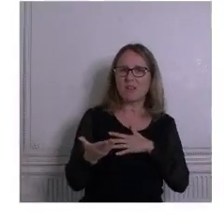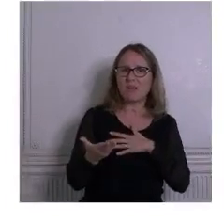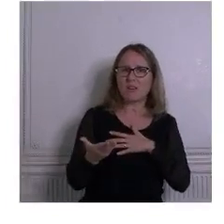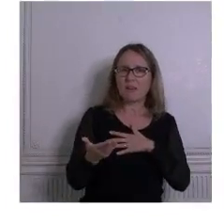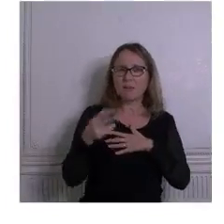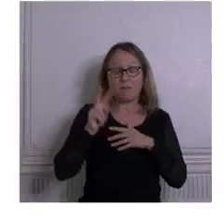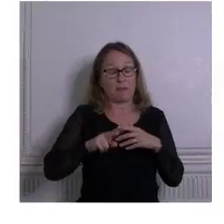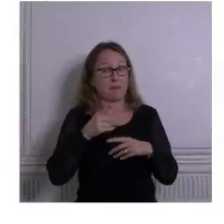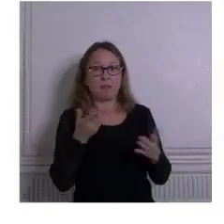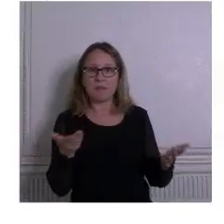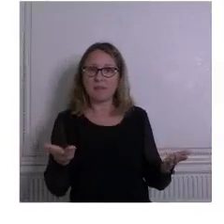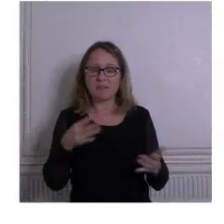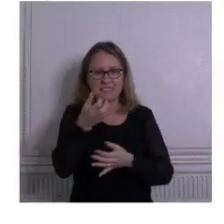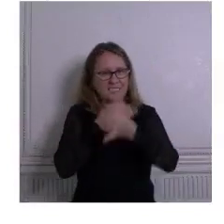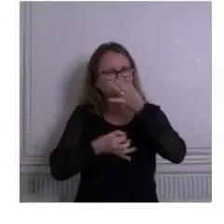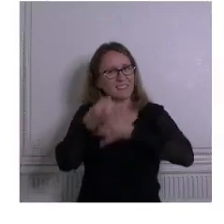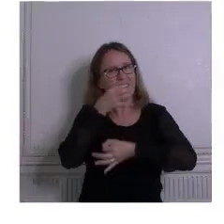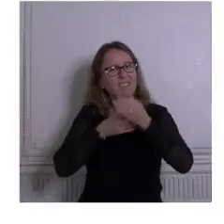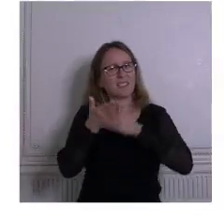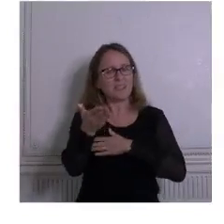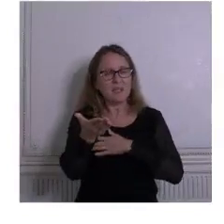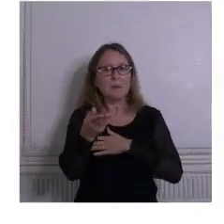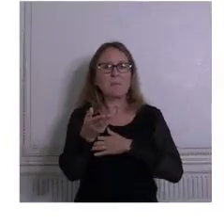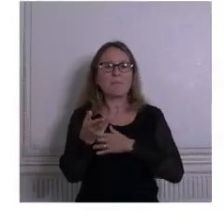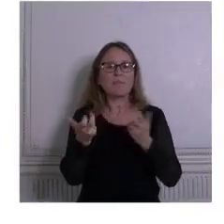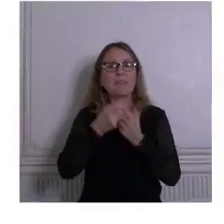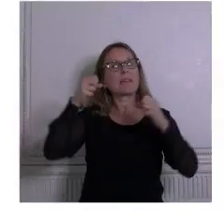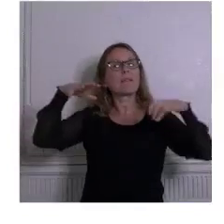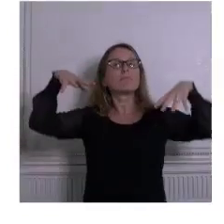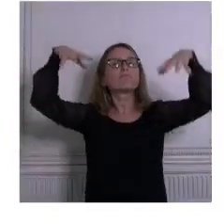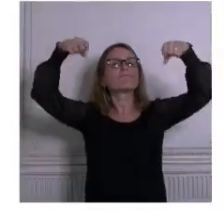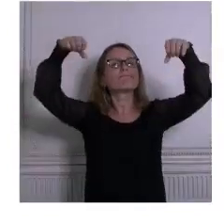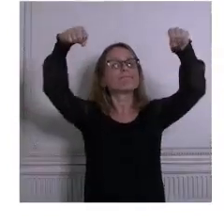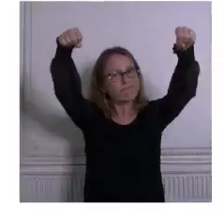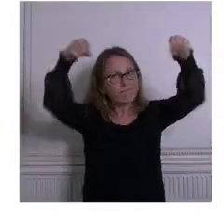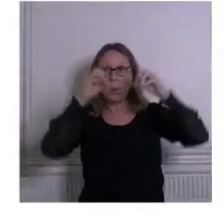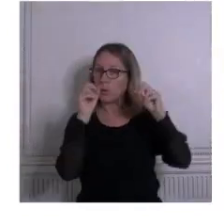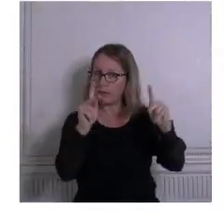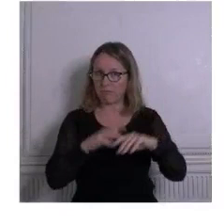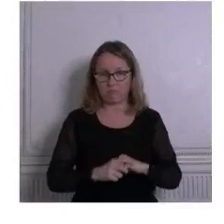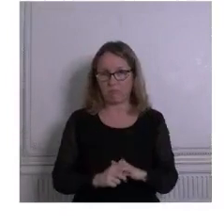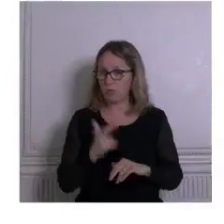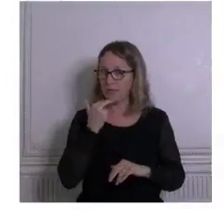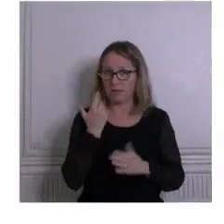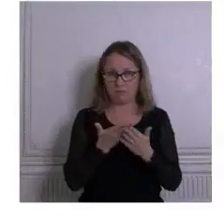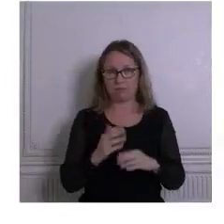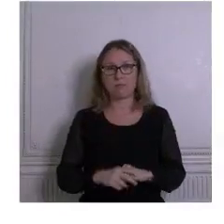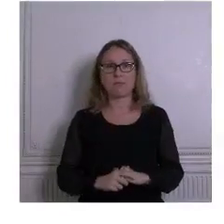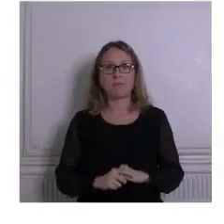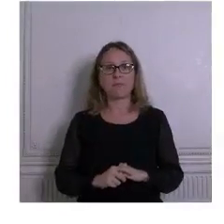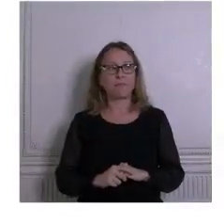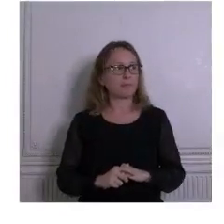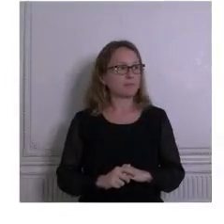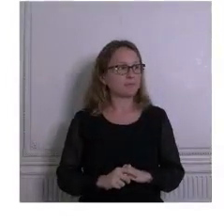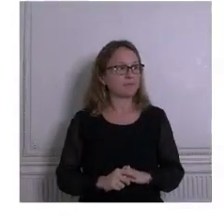donc j'attendrai avec beaucoup d'attention et beaucoup d'exigence les annonces gouvernementales en la matière pour nous permettre justement